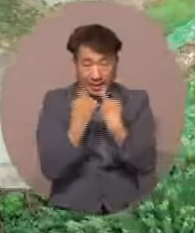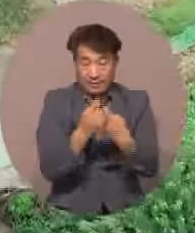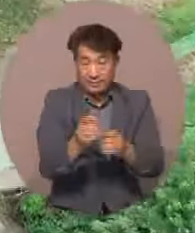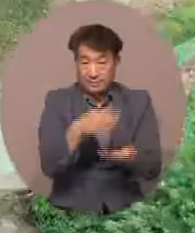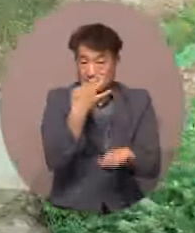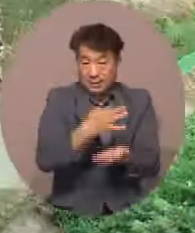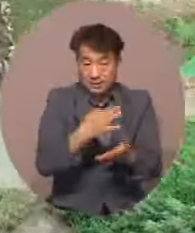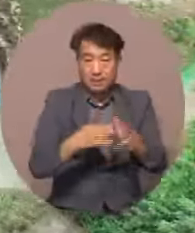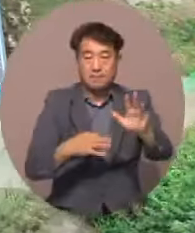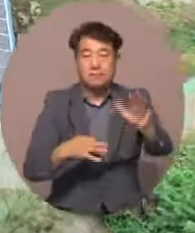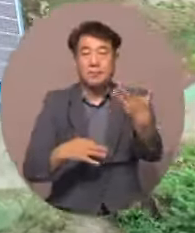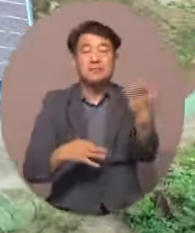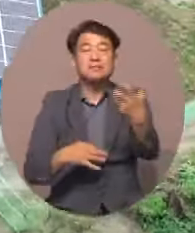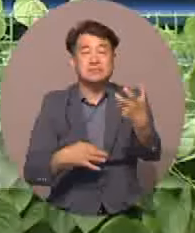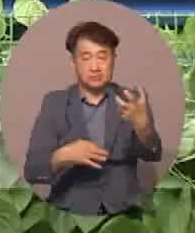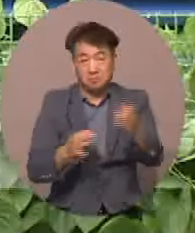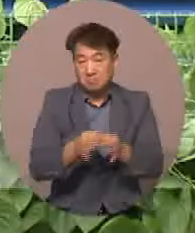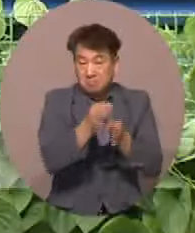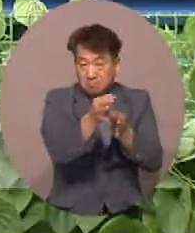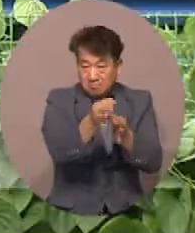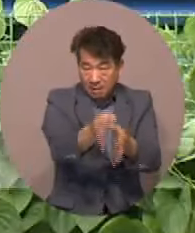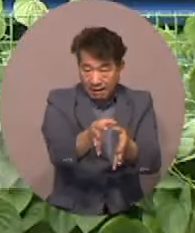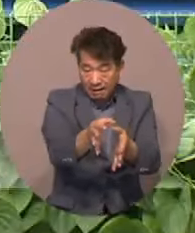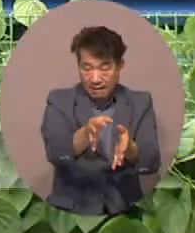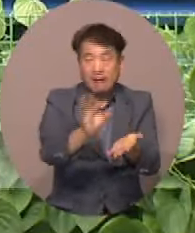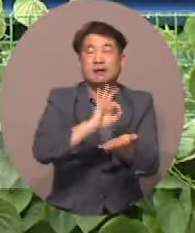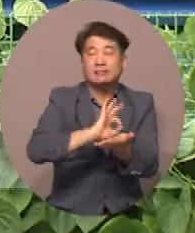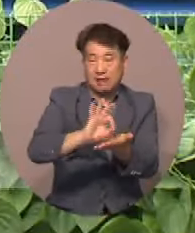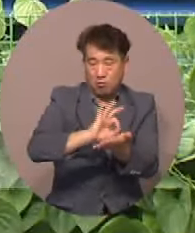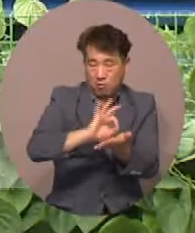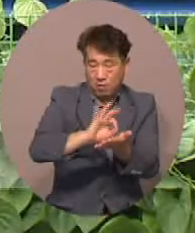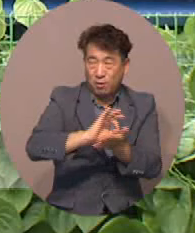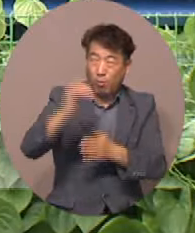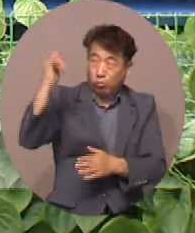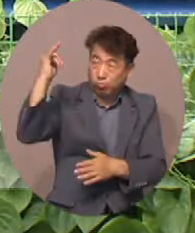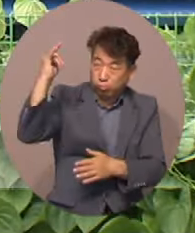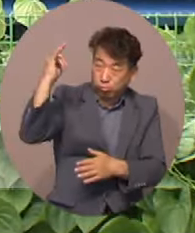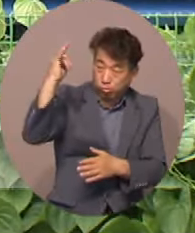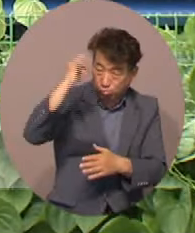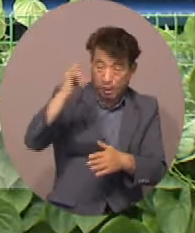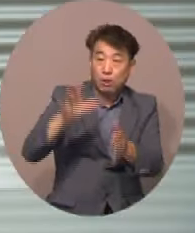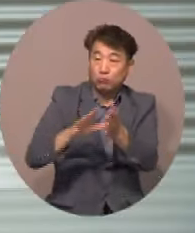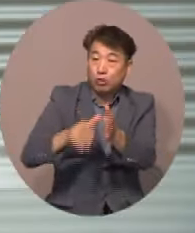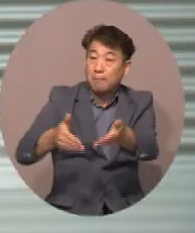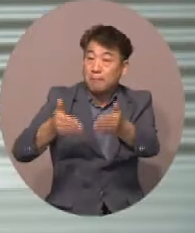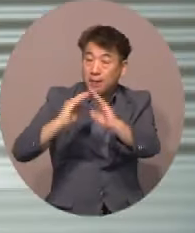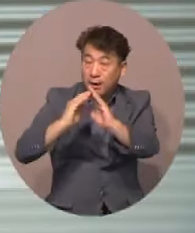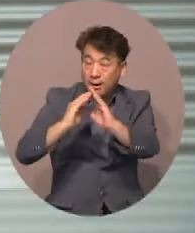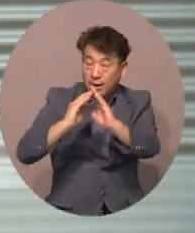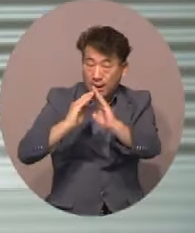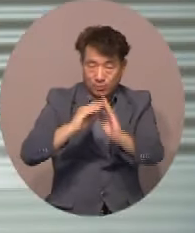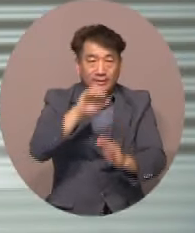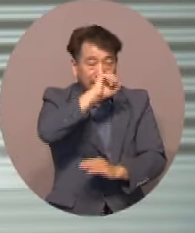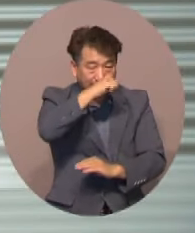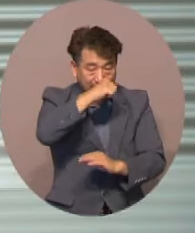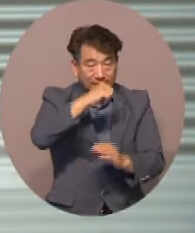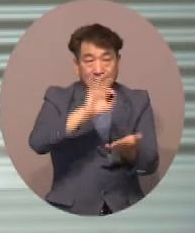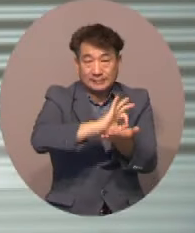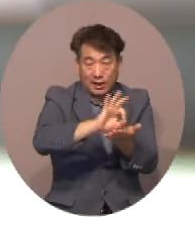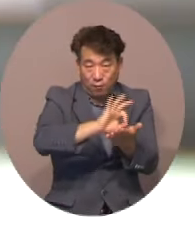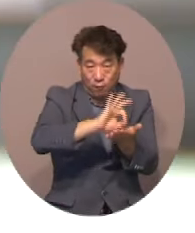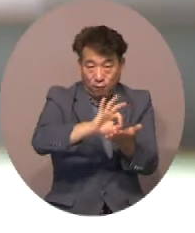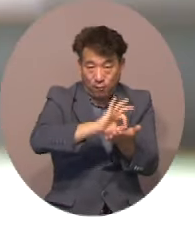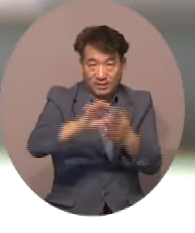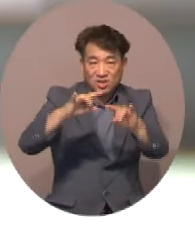투입해 건물 지붕과 스마트팜 등의 대용량 태양광 설비를 설치하고 예산 지역 주택 전체 전기 사용량의